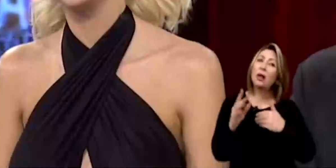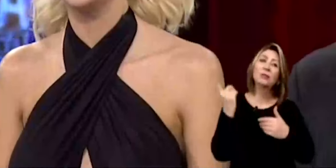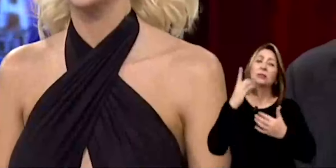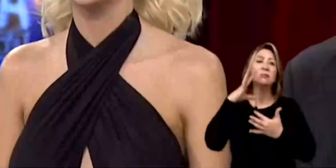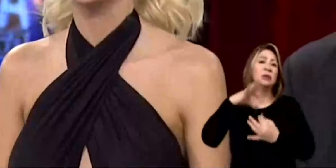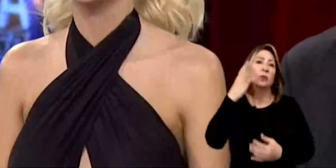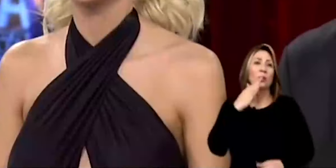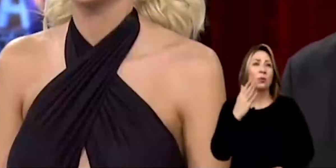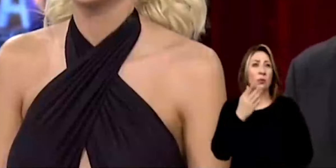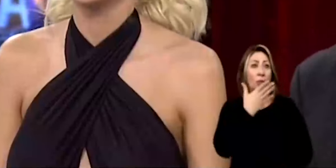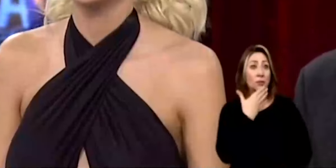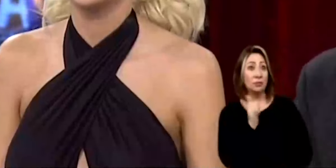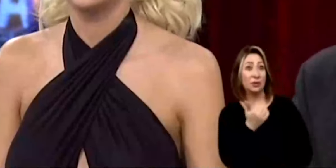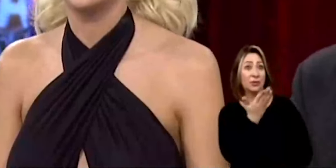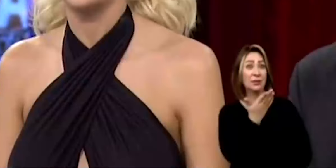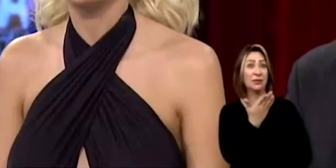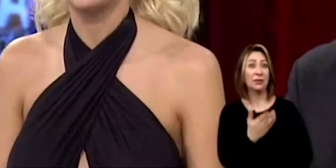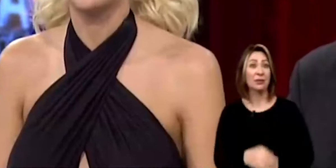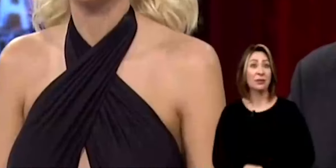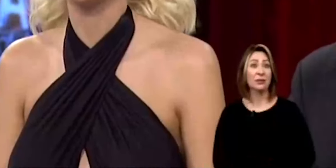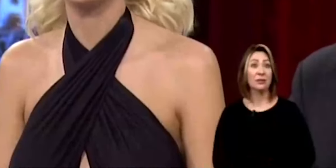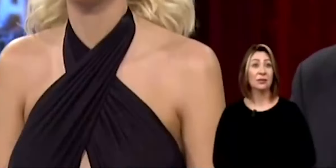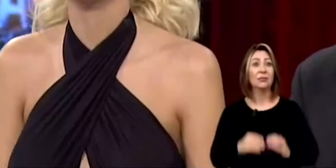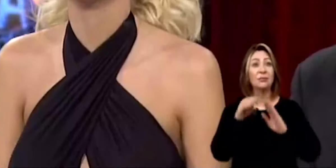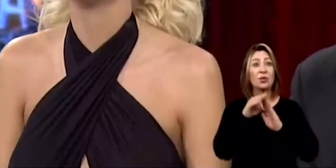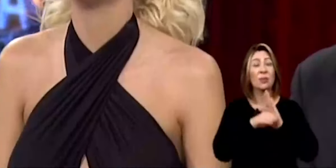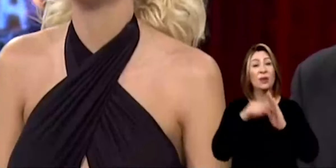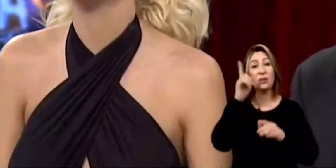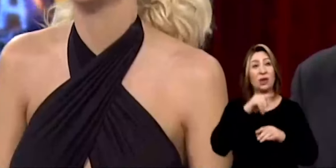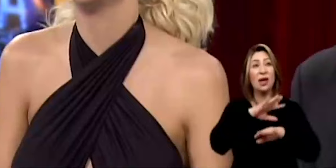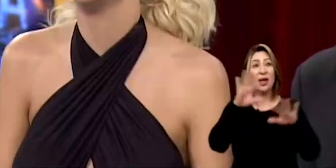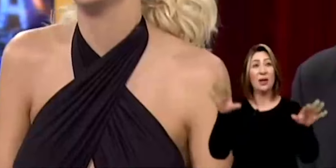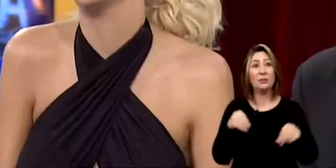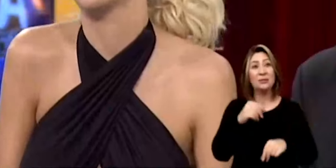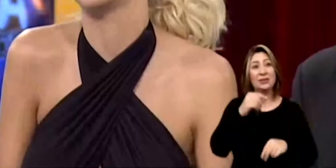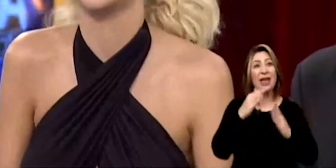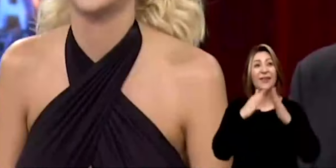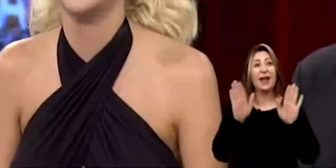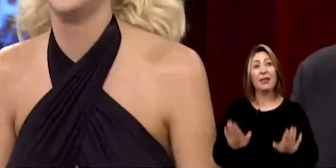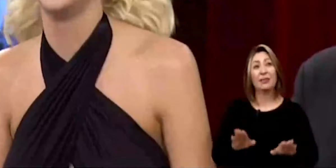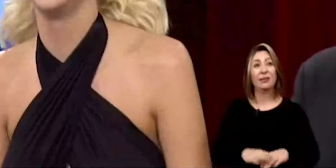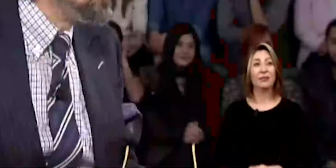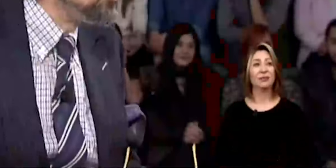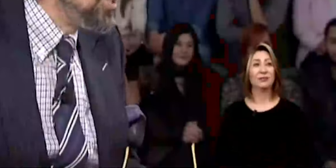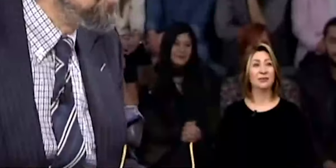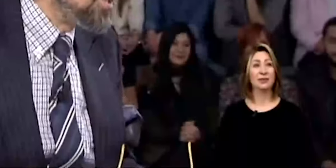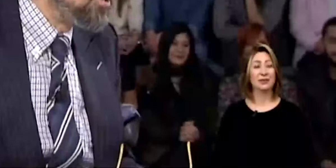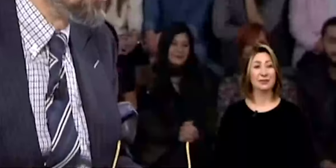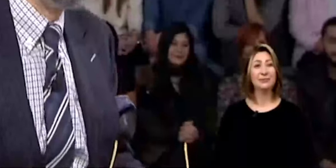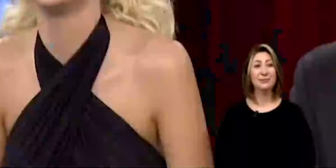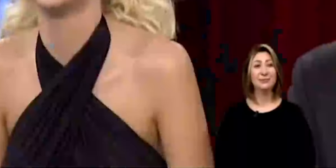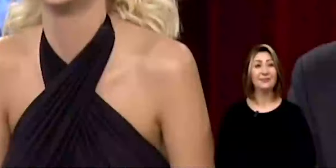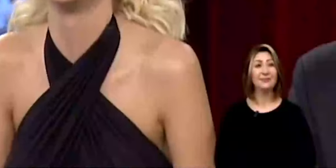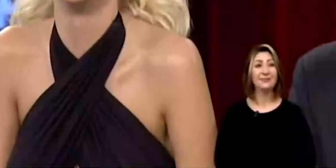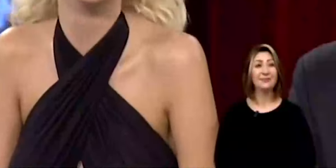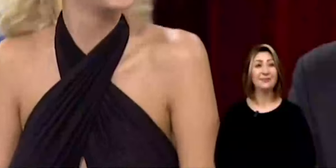olmadı. Nasıl ya bu güzellikle? Ya programdan dolayı sanırım hepimiz böyle evde kaldık. Programdan dolayı evde